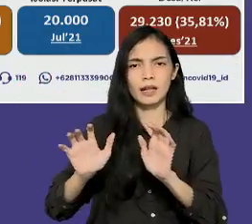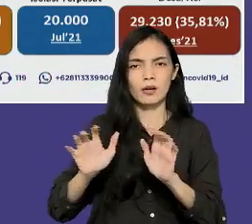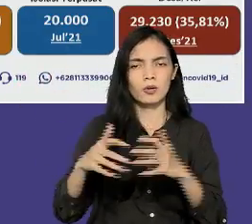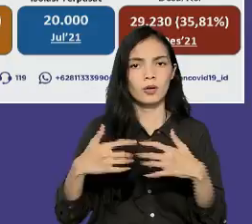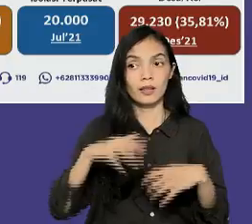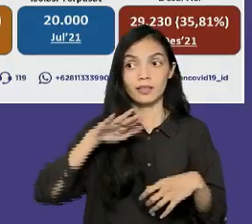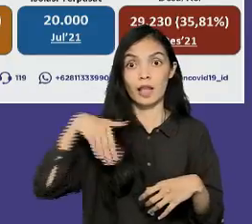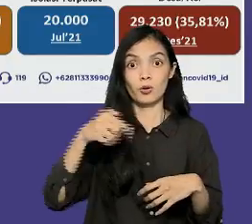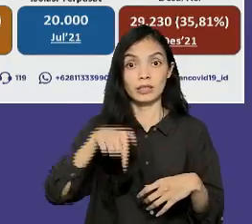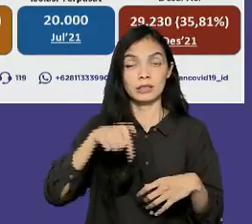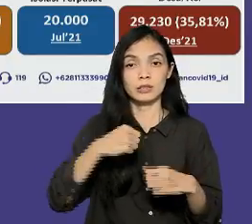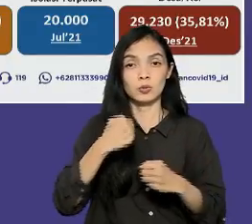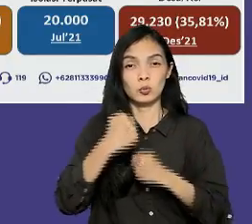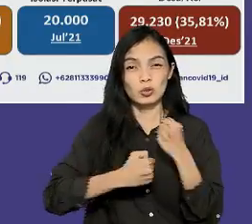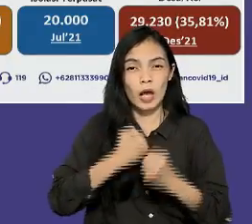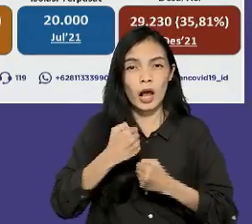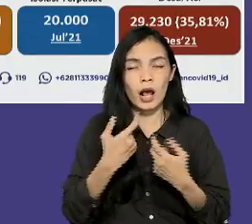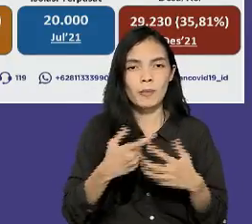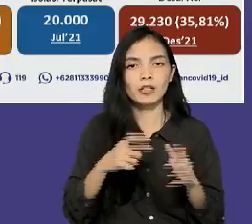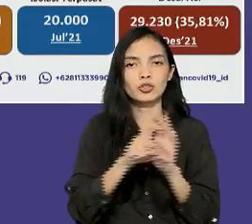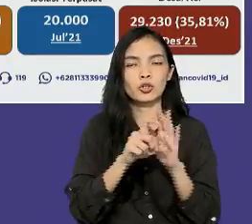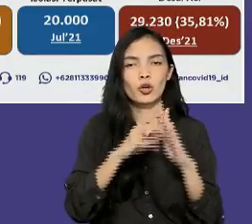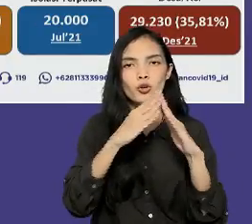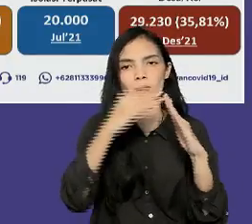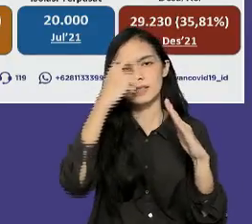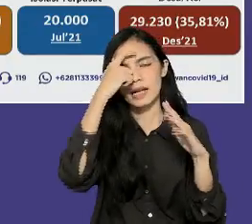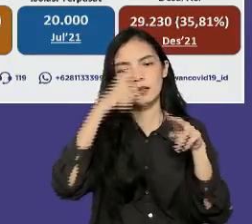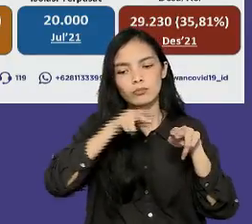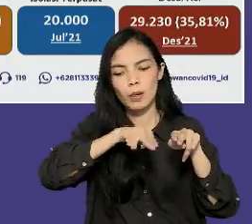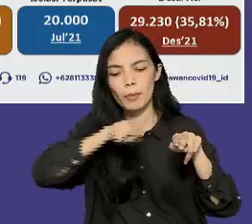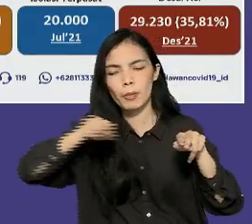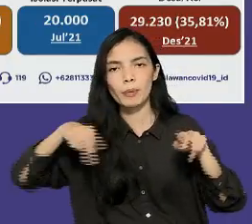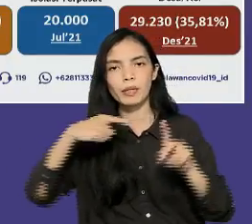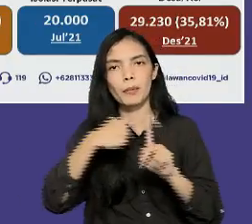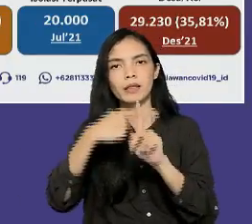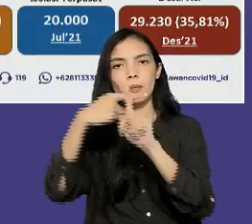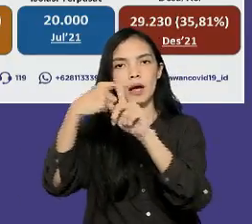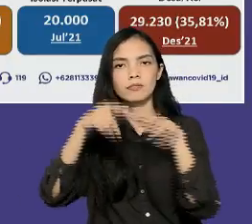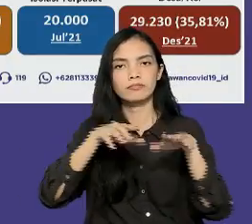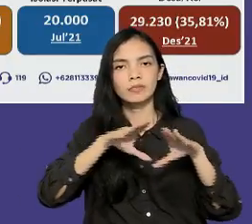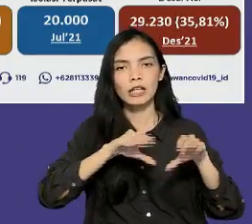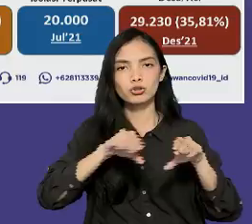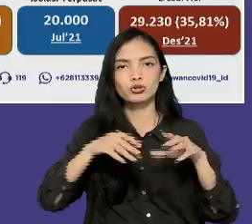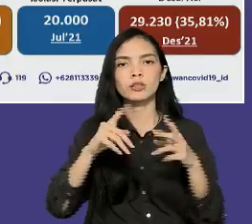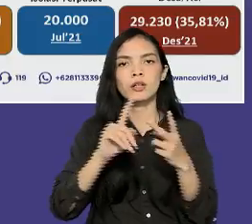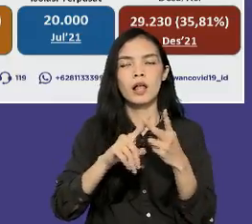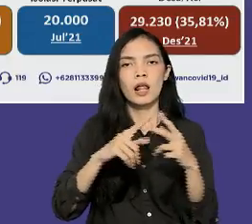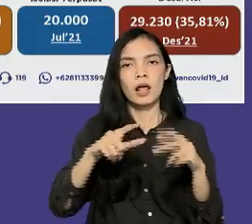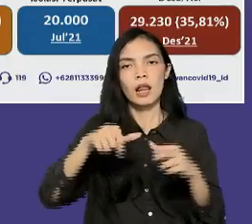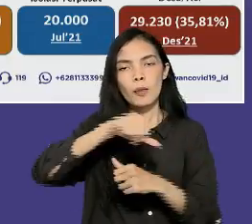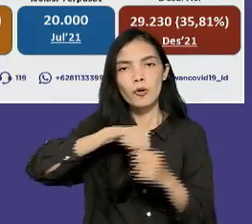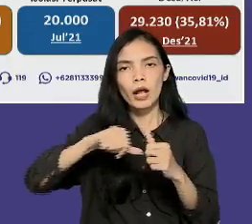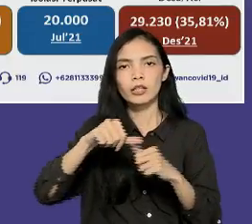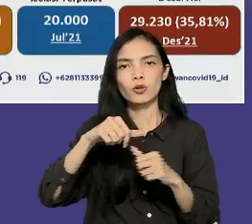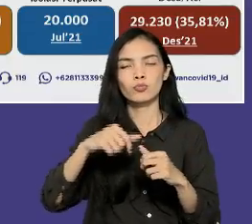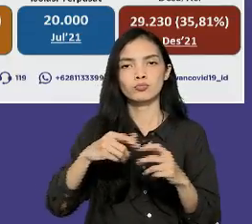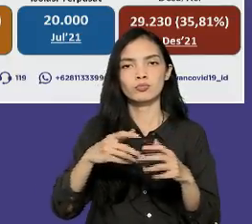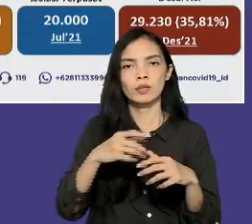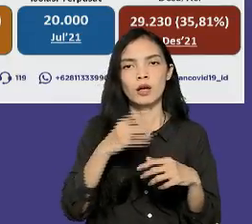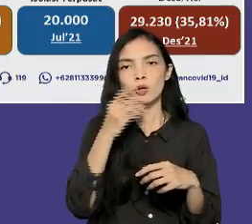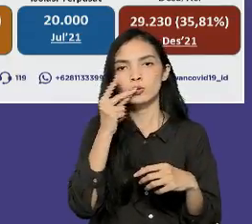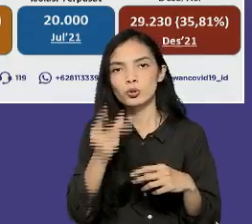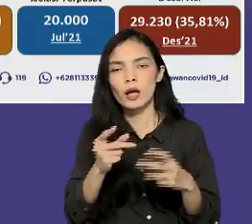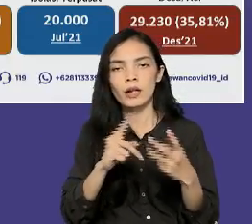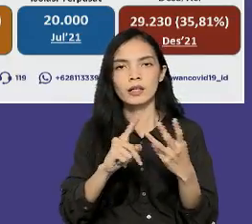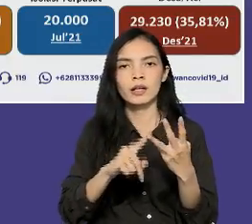ini, yaitu peningkatan jumlah tempat tidur rumah sakit rujukan, laboratorium rujukan, fasilitas isolasi